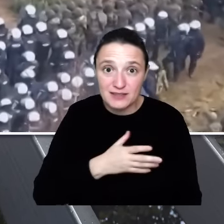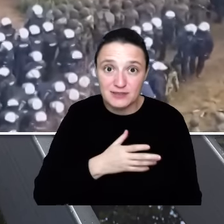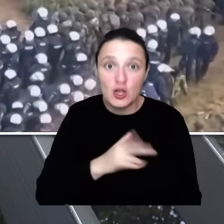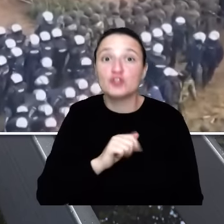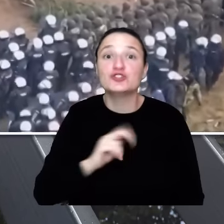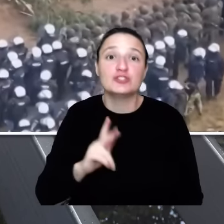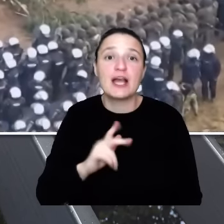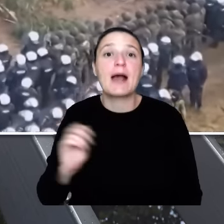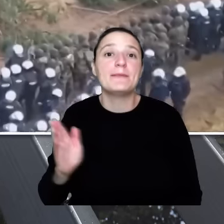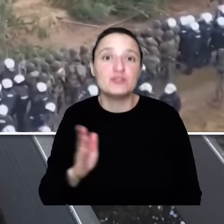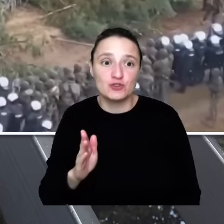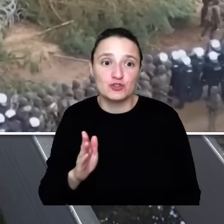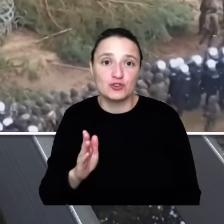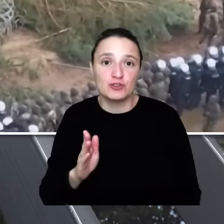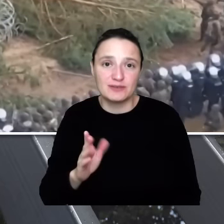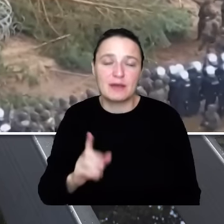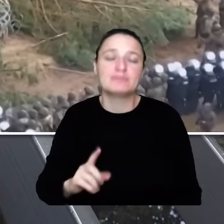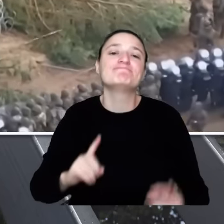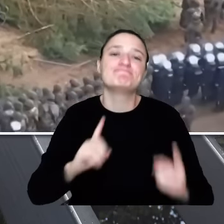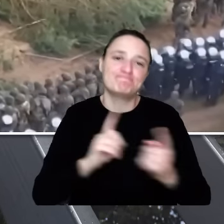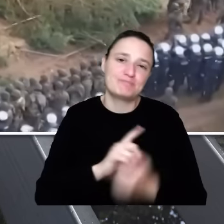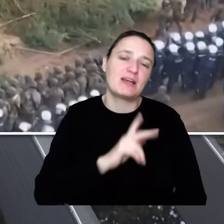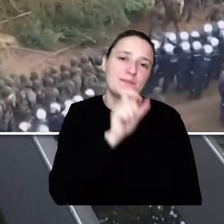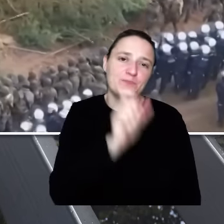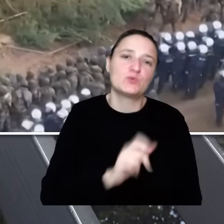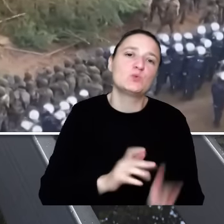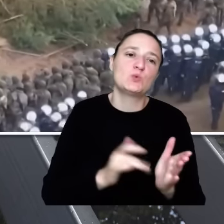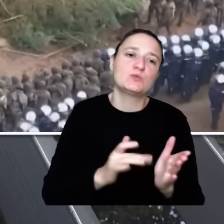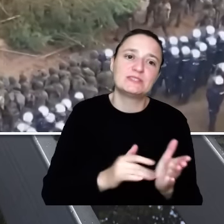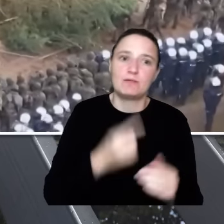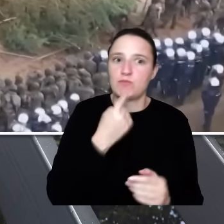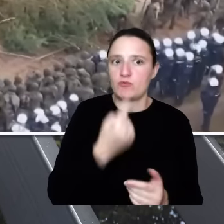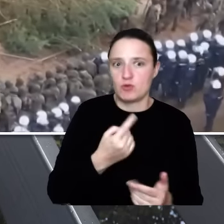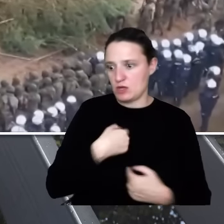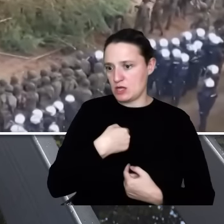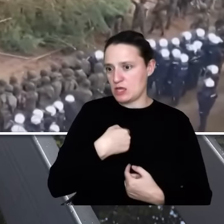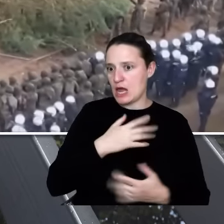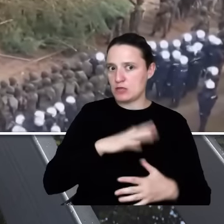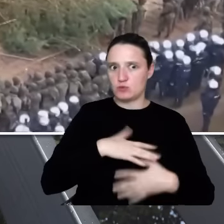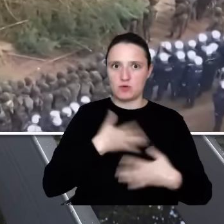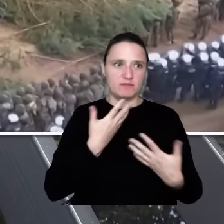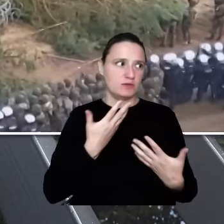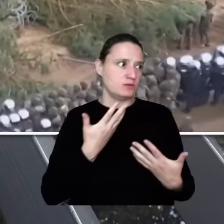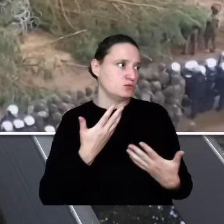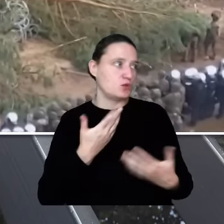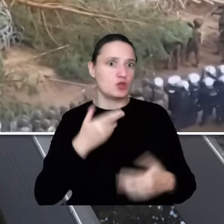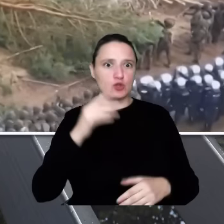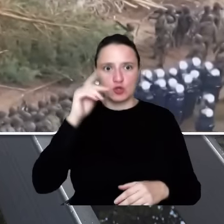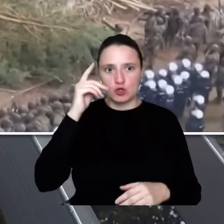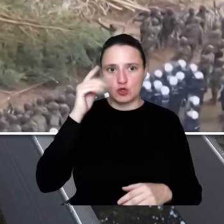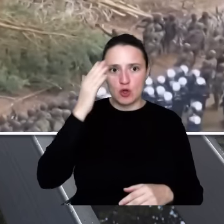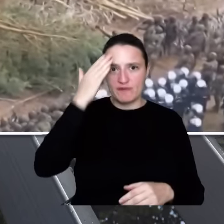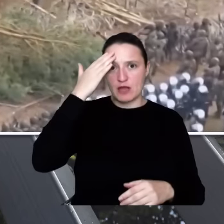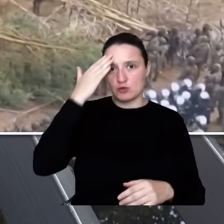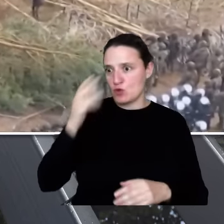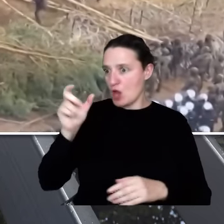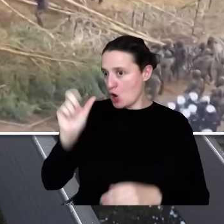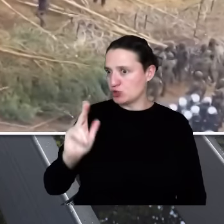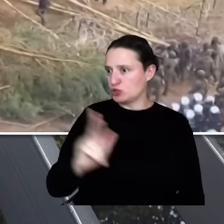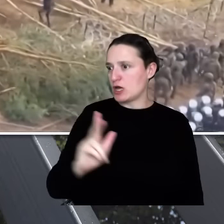sprytniejszym wujkiem, Donaldem Tuskiem, który powiedział, dowiaduję się o strasznym skandalu. Za chwilę wezmę Kosiniaka-Kamysza i zapytam